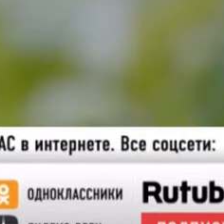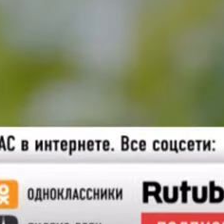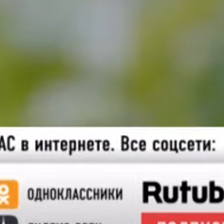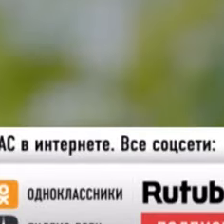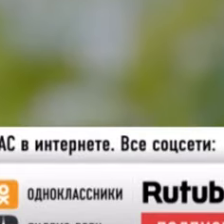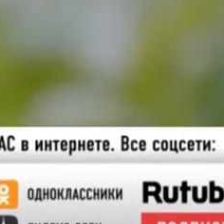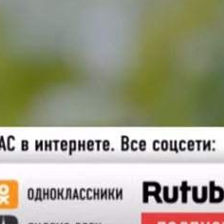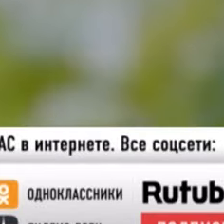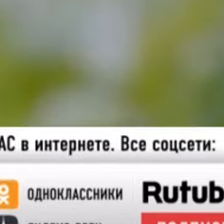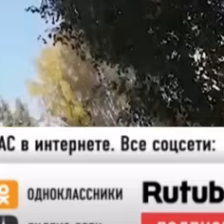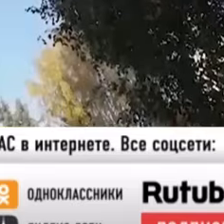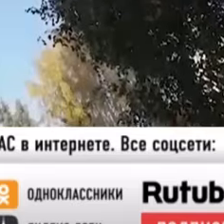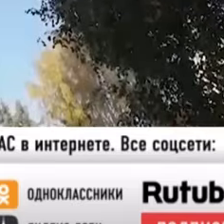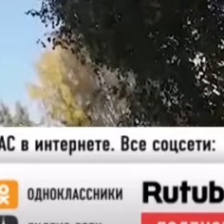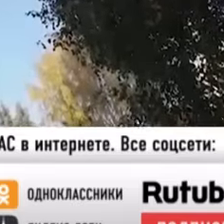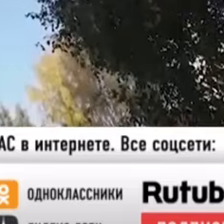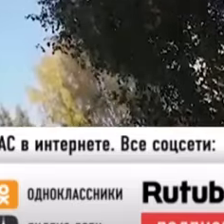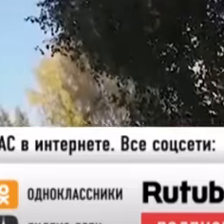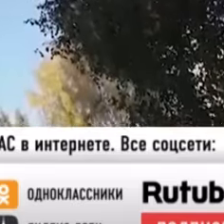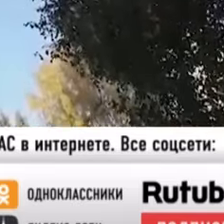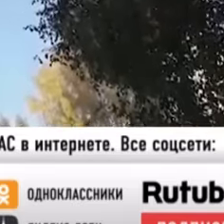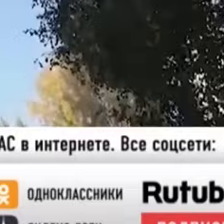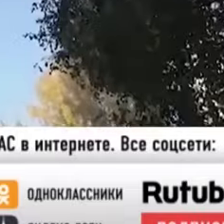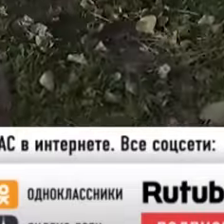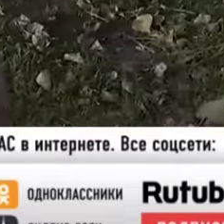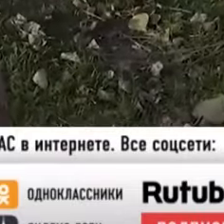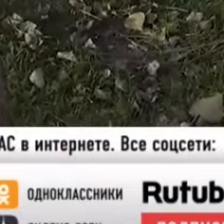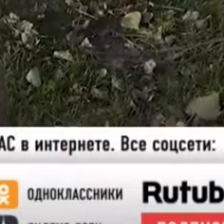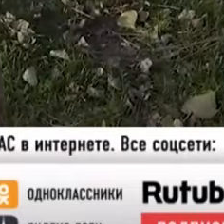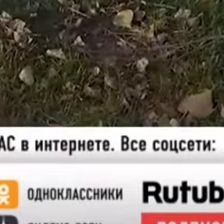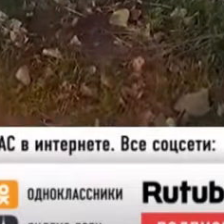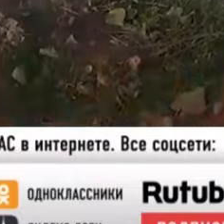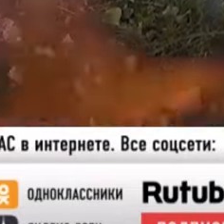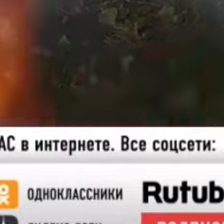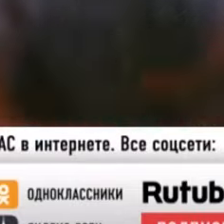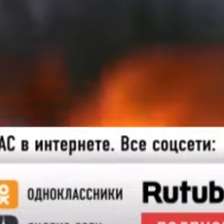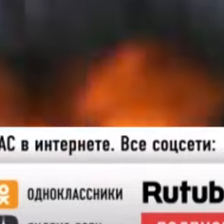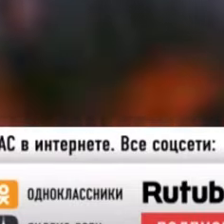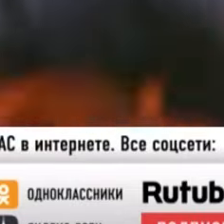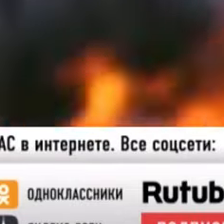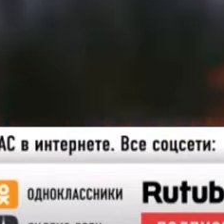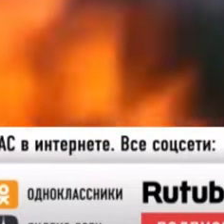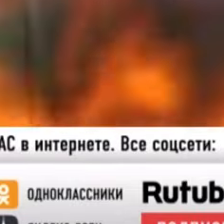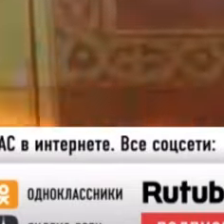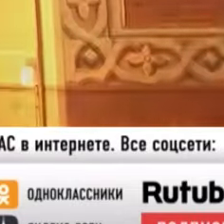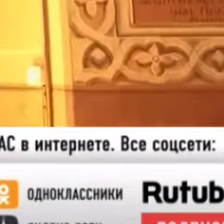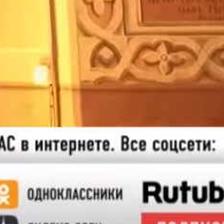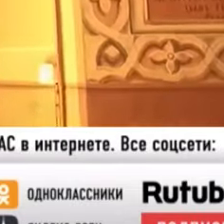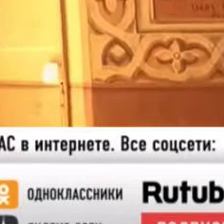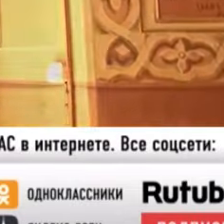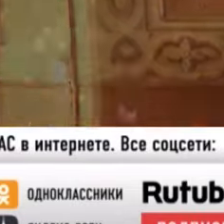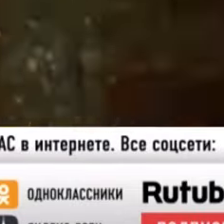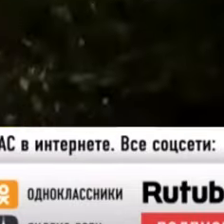церкви, но найти точные слова, чтобы описать его, сложно. В Библии он и огонь,